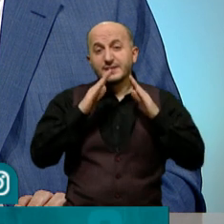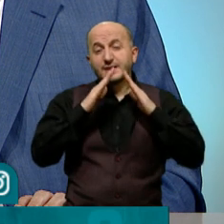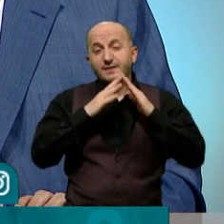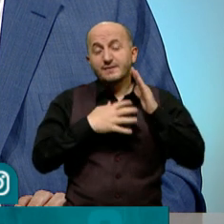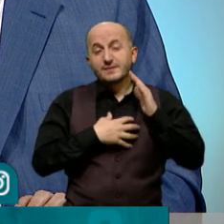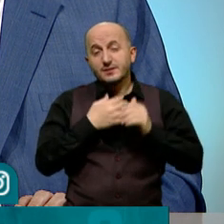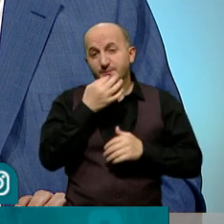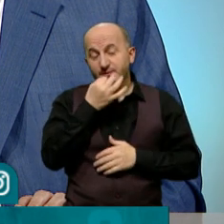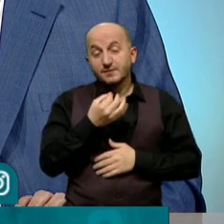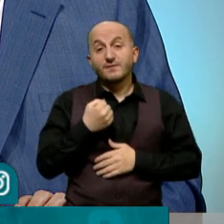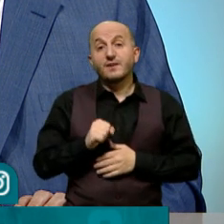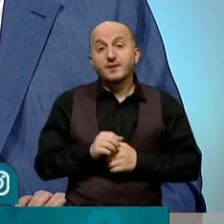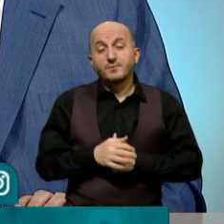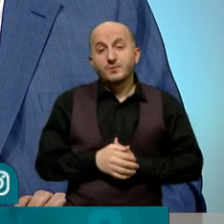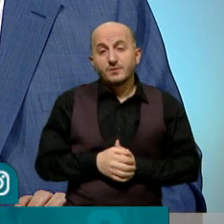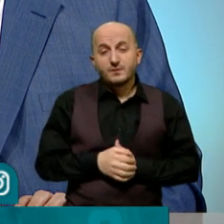yaptırmıyor efendim.